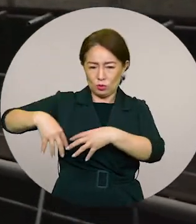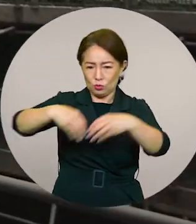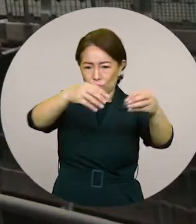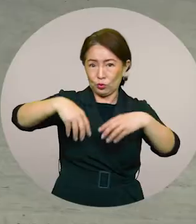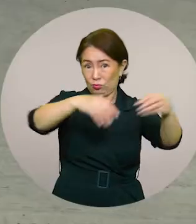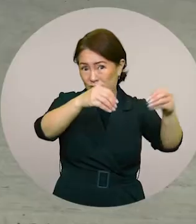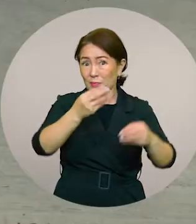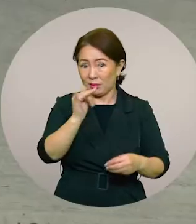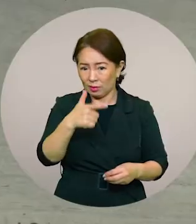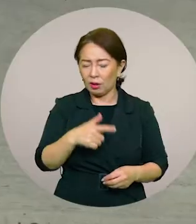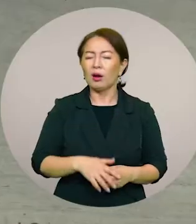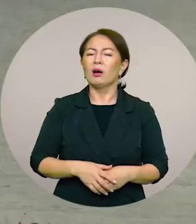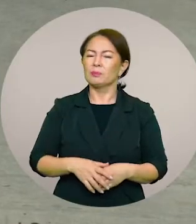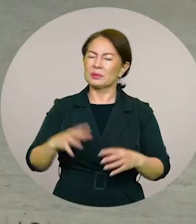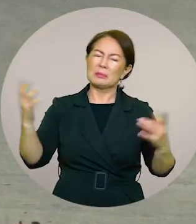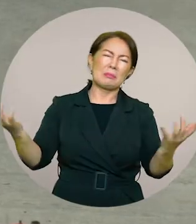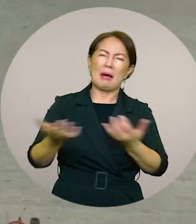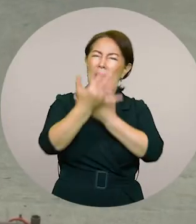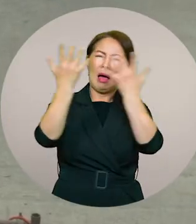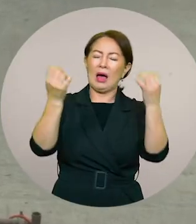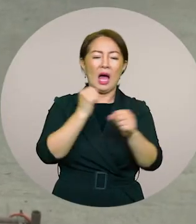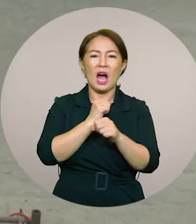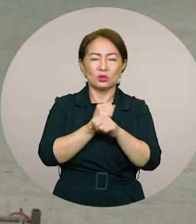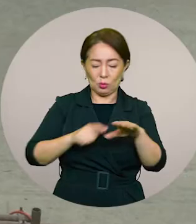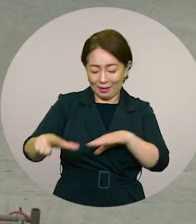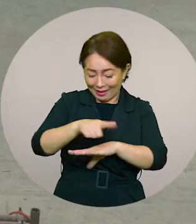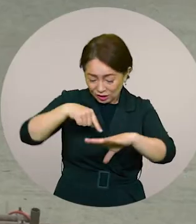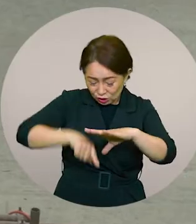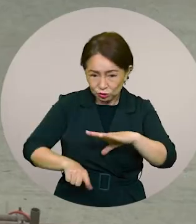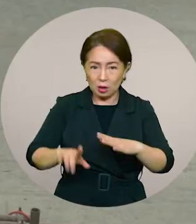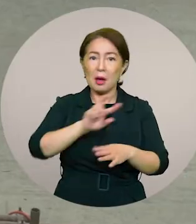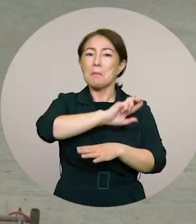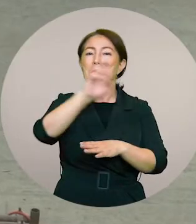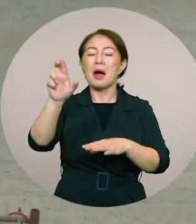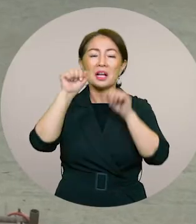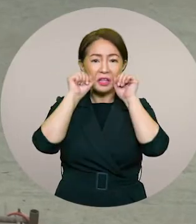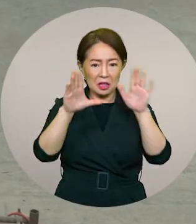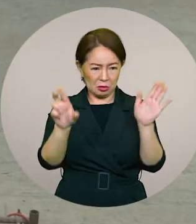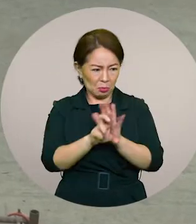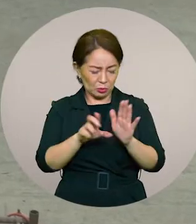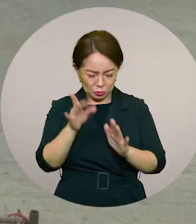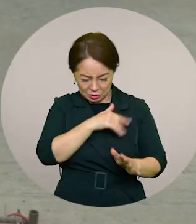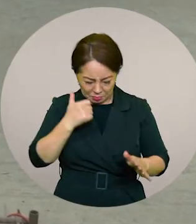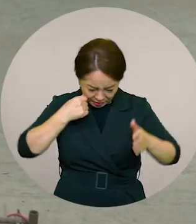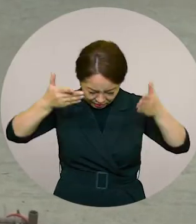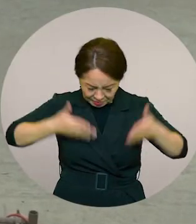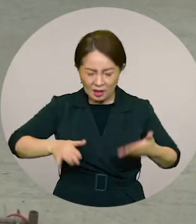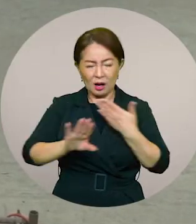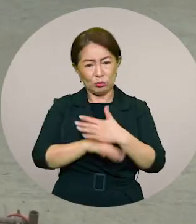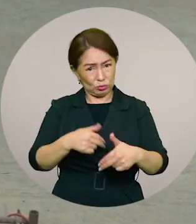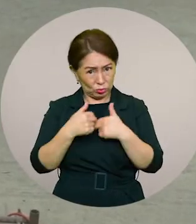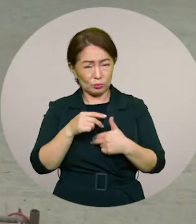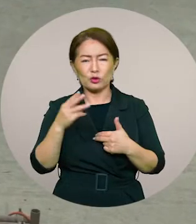Тэгэхээр энэ маань бас нэг ийм амар бужинсан юмд ажиллахгүй газрын гүнд ч гэсэн бас нэг ийм байгаль дээлтэй юм хийж болд юм байна. Хүний эрүүл мэндэд бас тустай